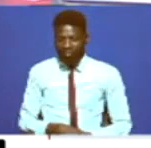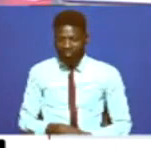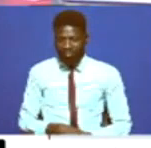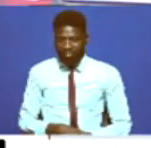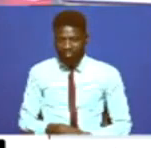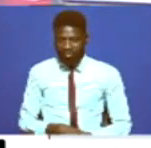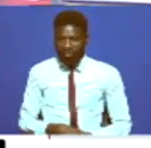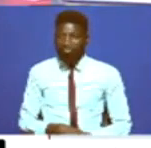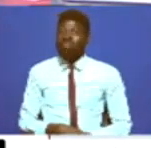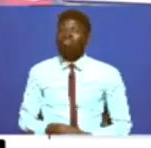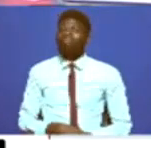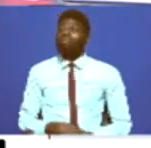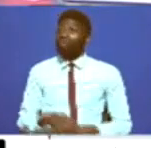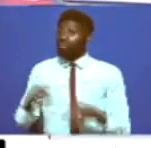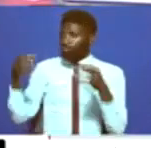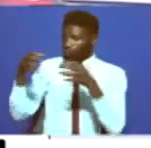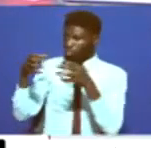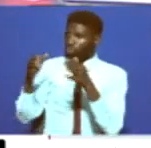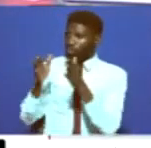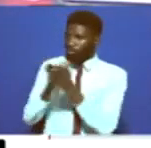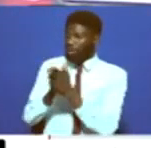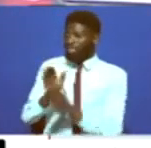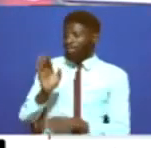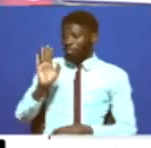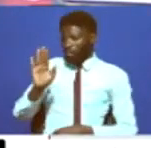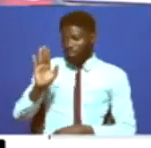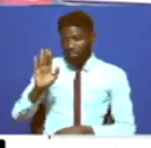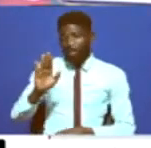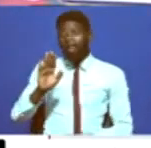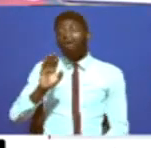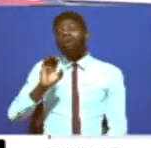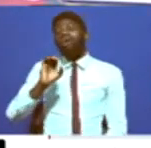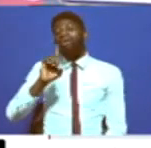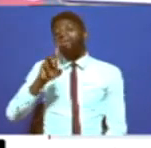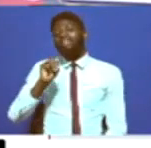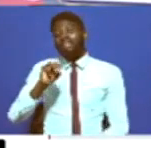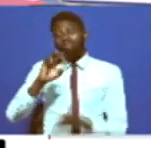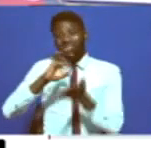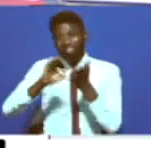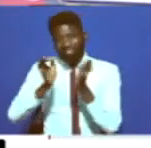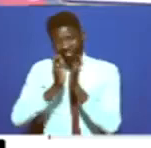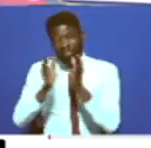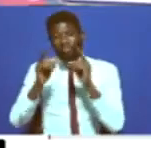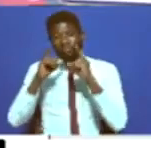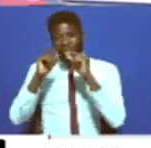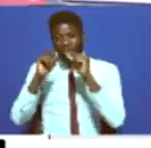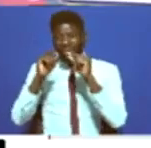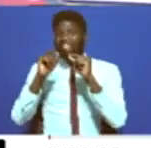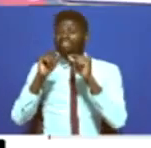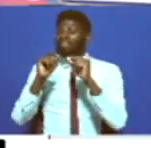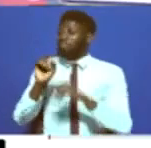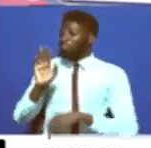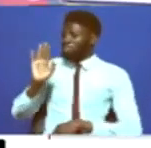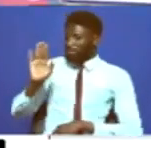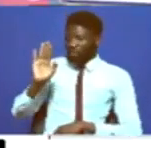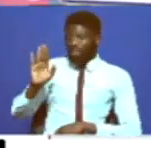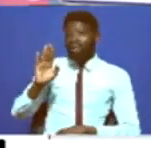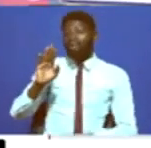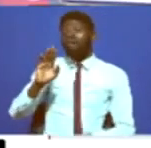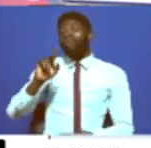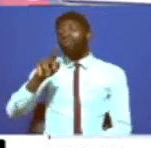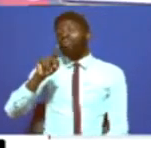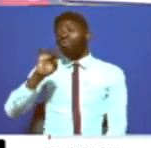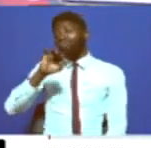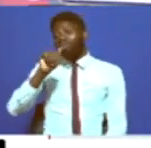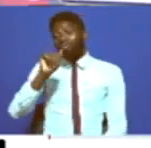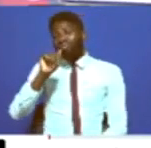ambalo liliongozwa na katibu mkuu wa chama cha ODM Edwin Sifuna lilitaja matamshi hayo kuwa ya kusikitisha na ya kumkosea